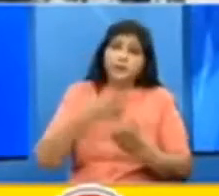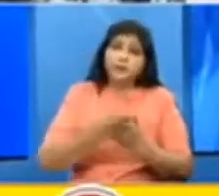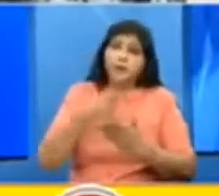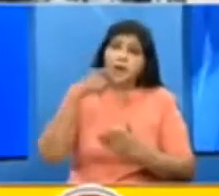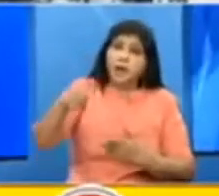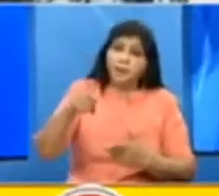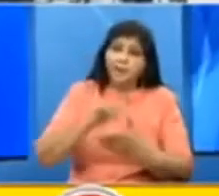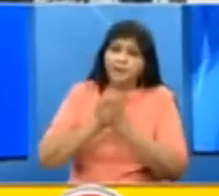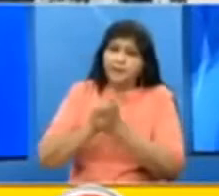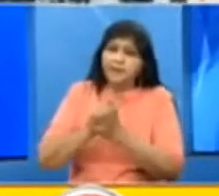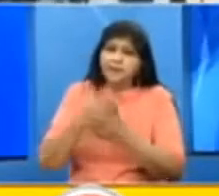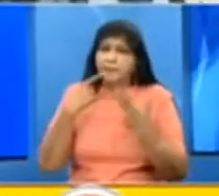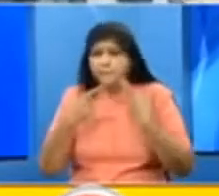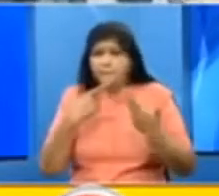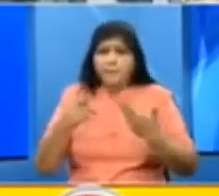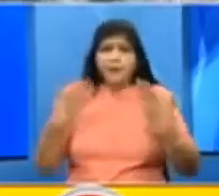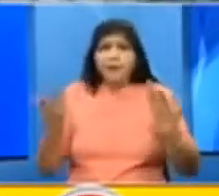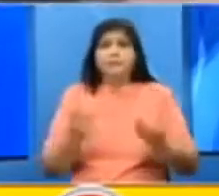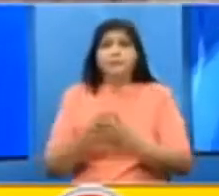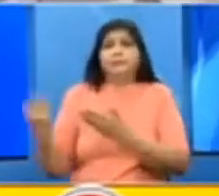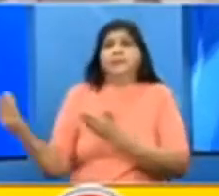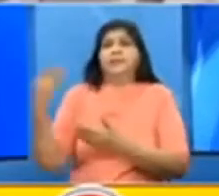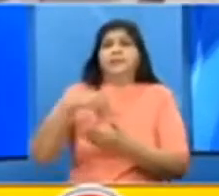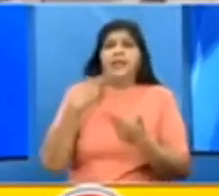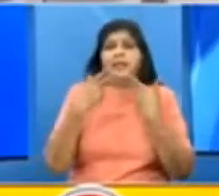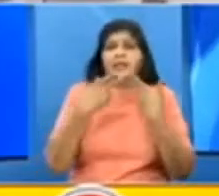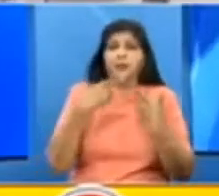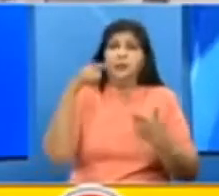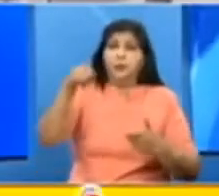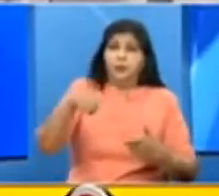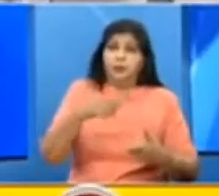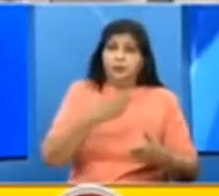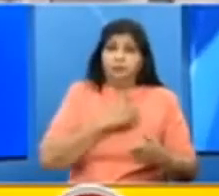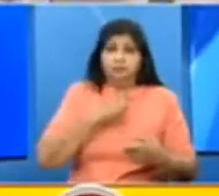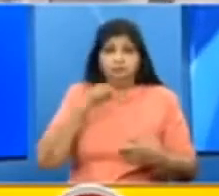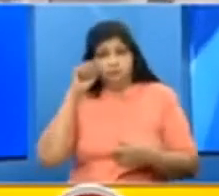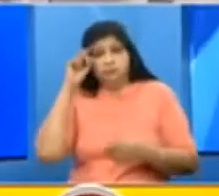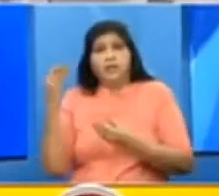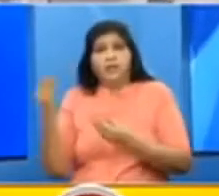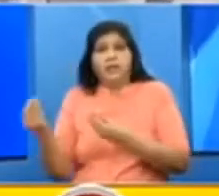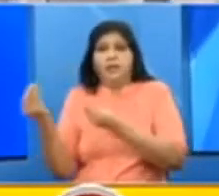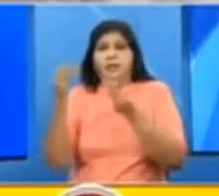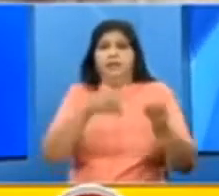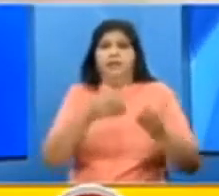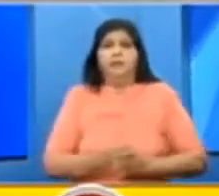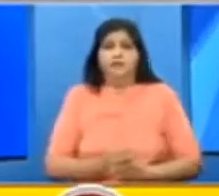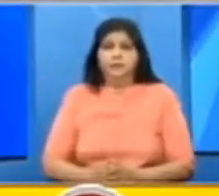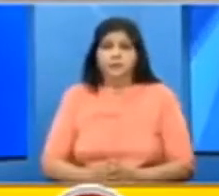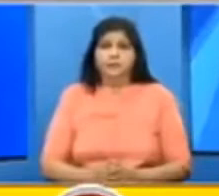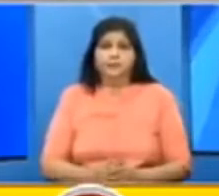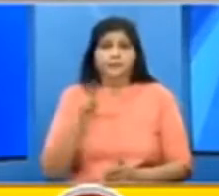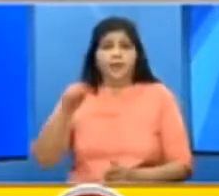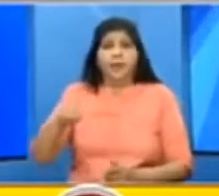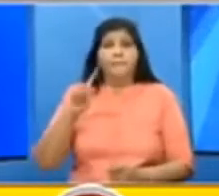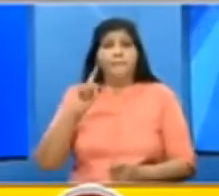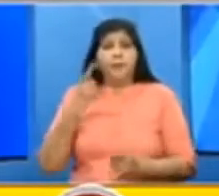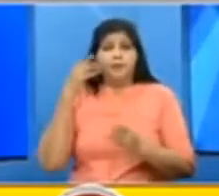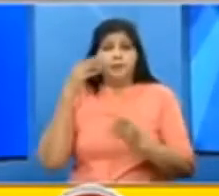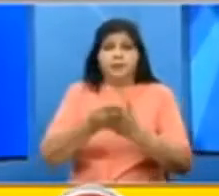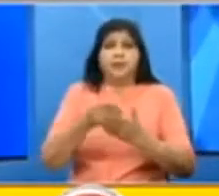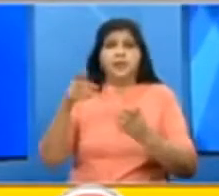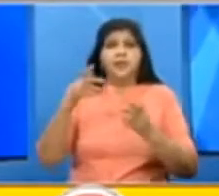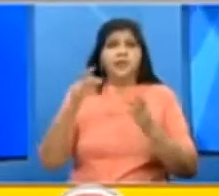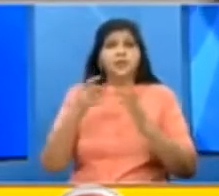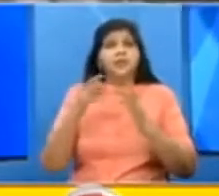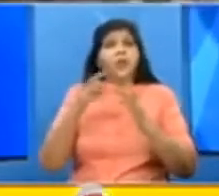साथ चर्चा करेंगे, उनके लिए भी प्रेरणा का कारण बनेगी। आप जरूर इस वेबसाइट